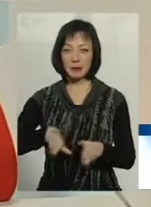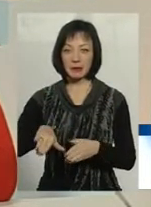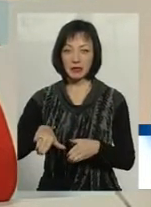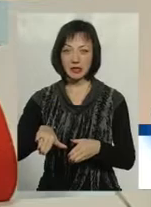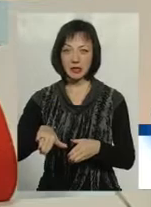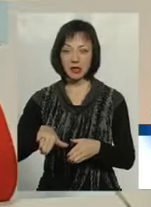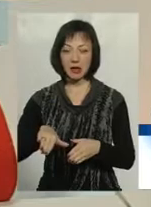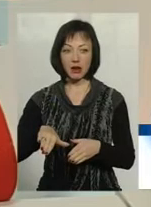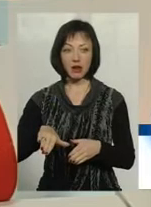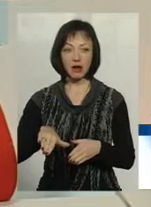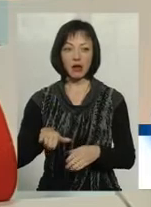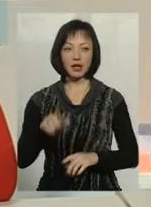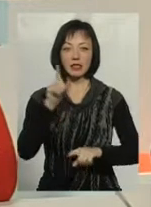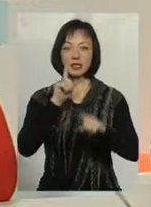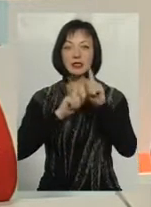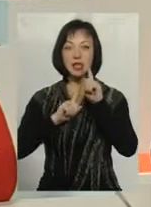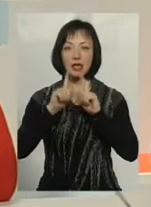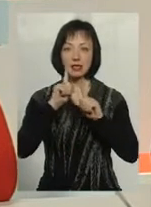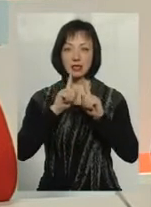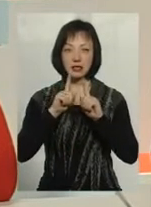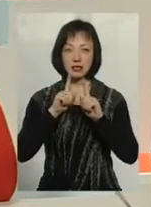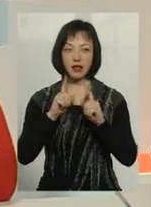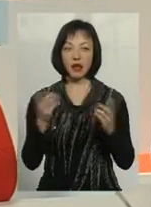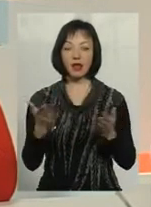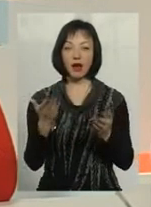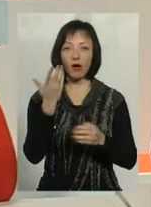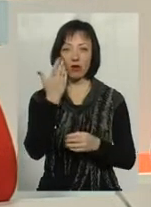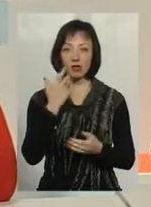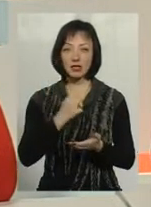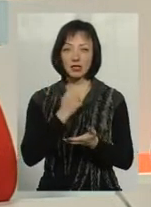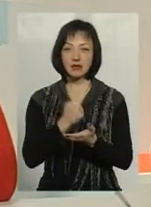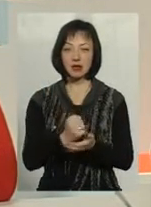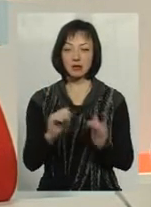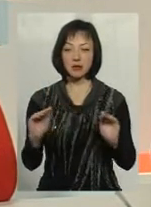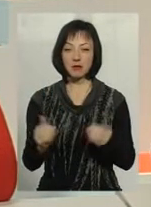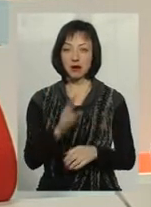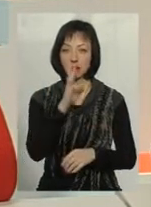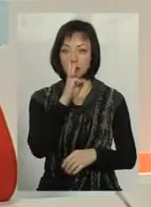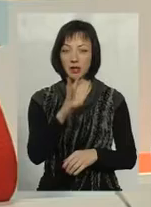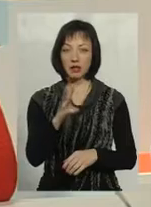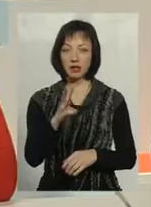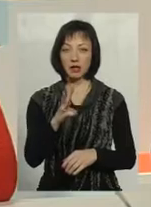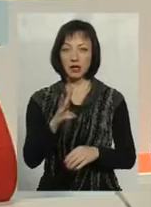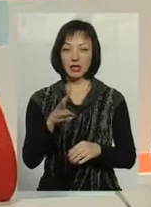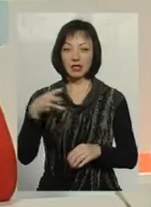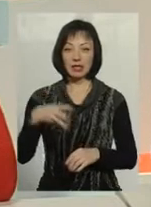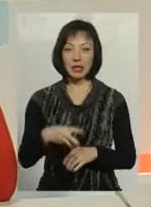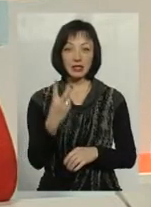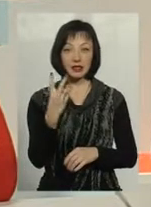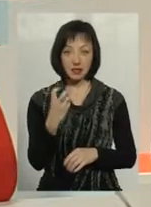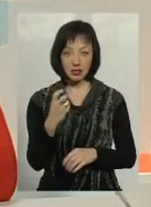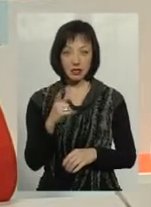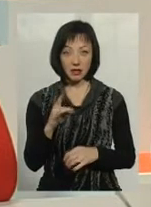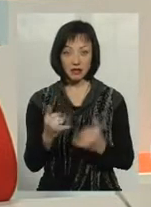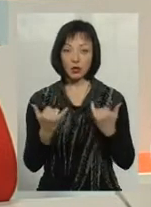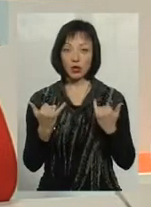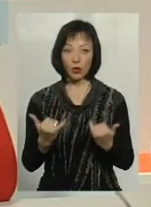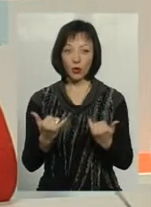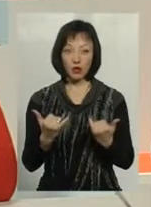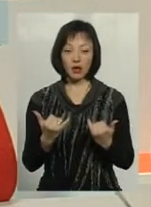ухваленого рішення нашими законотворцями, ухваленого бюджету на 2017 рік, в